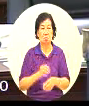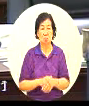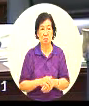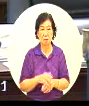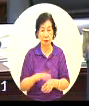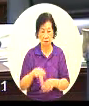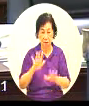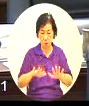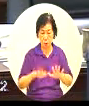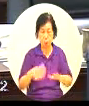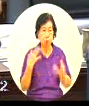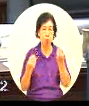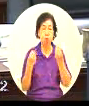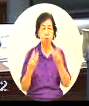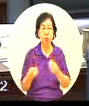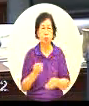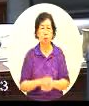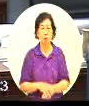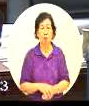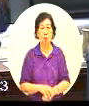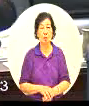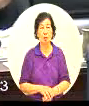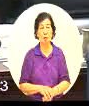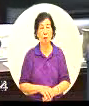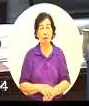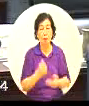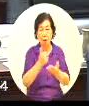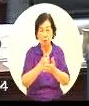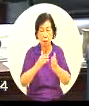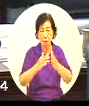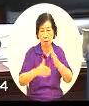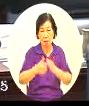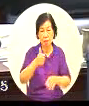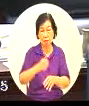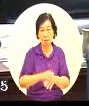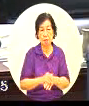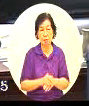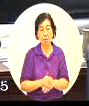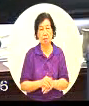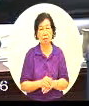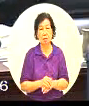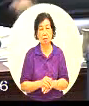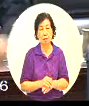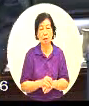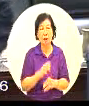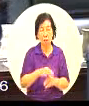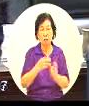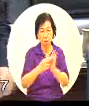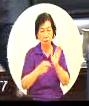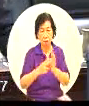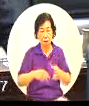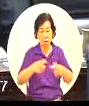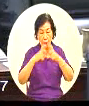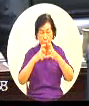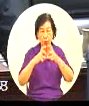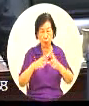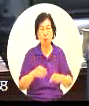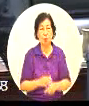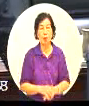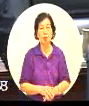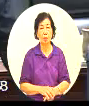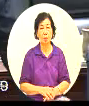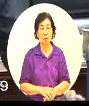了解。吼、哦，这点我拜托市长来，我做一个简单的回应。 市长